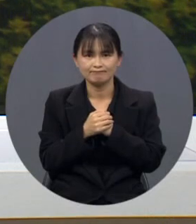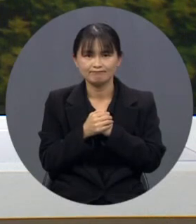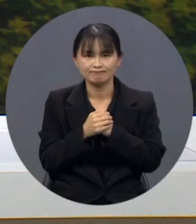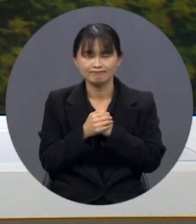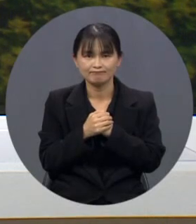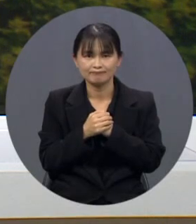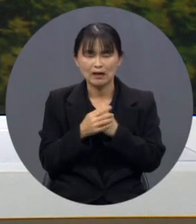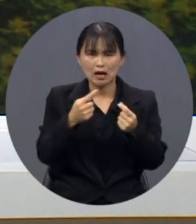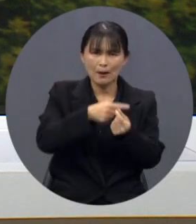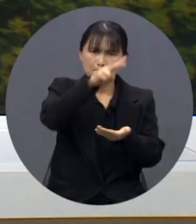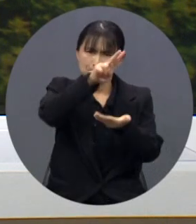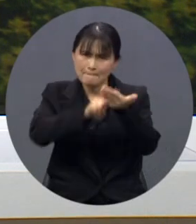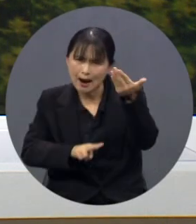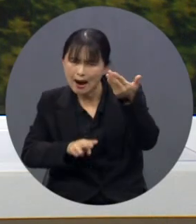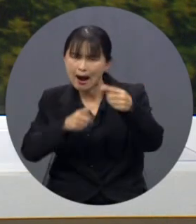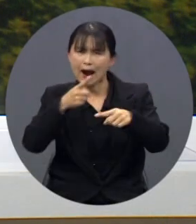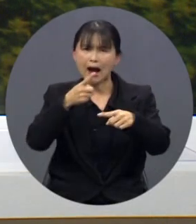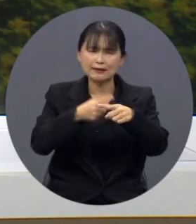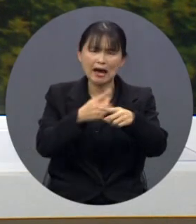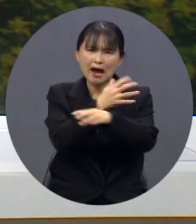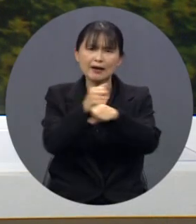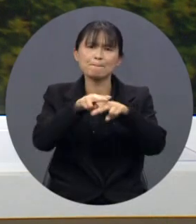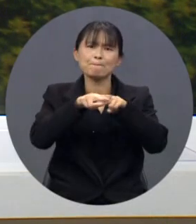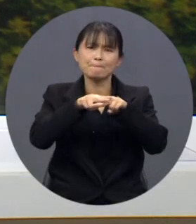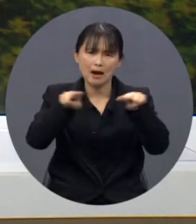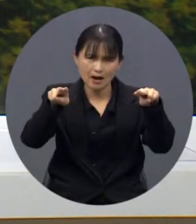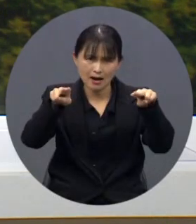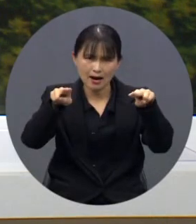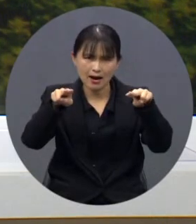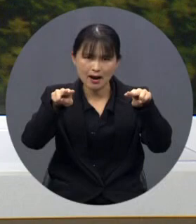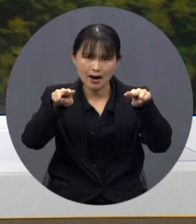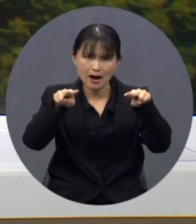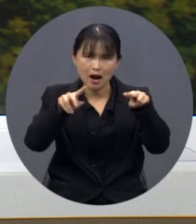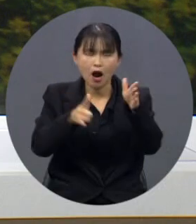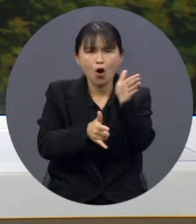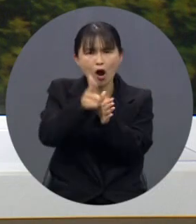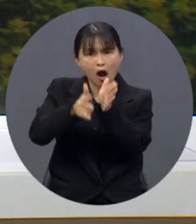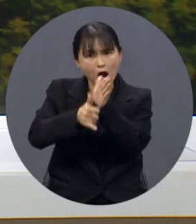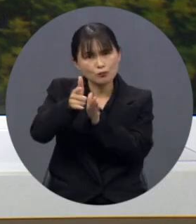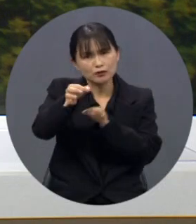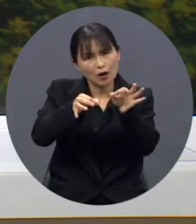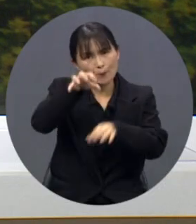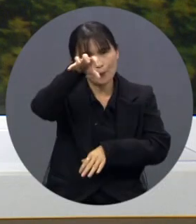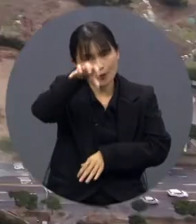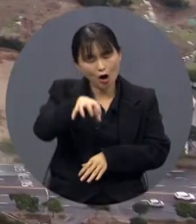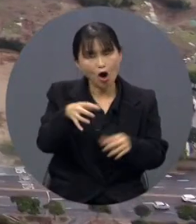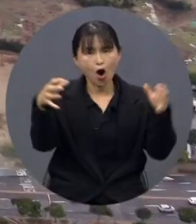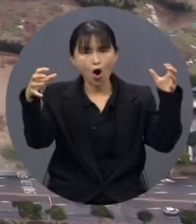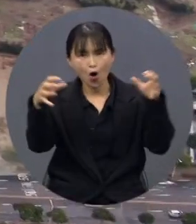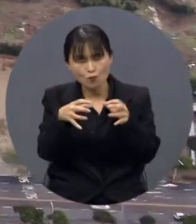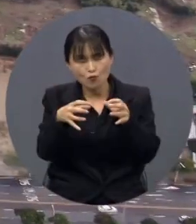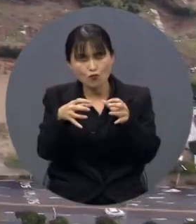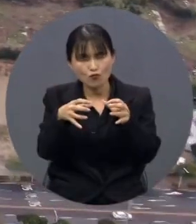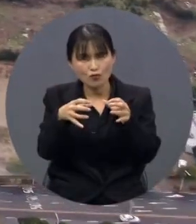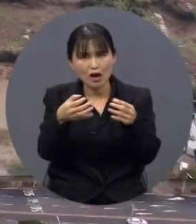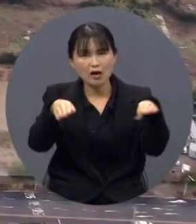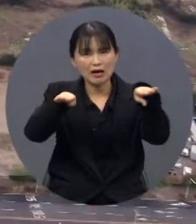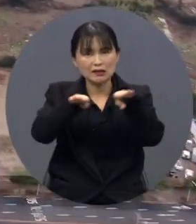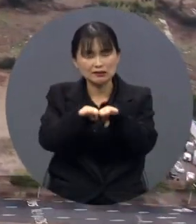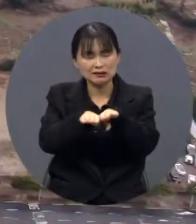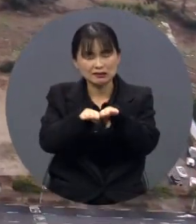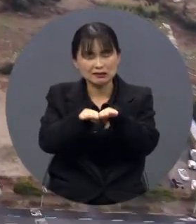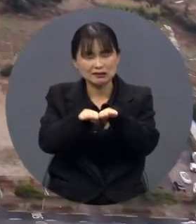예 한번 팔렸다가이 계약이 파괴됐던 제주시 화북상업 지역 주상복합용지 재매각이